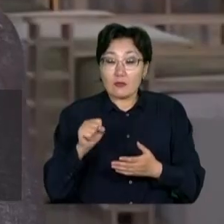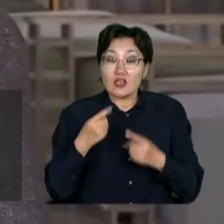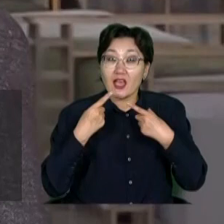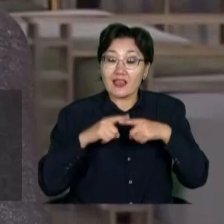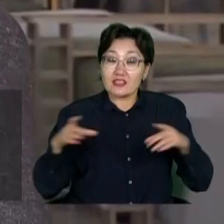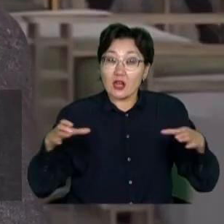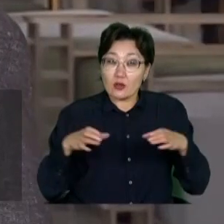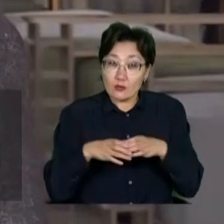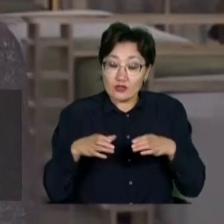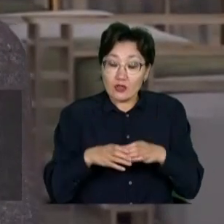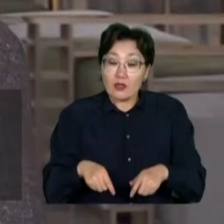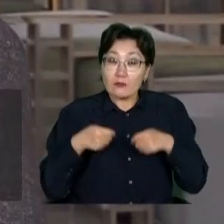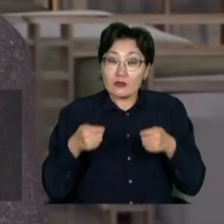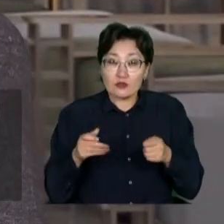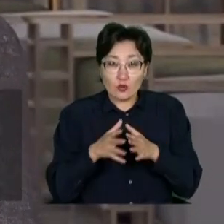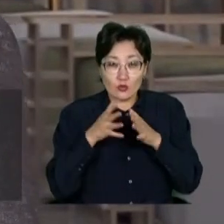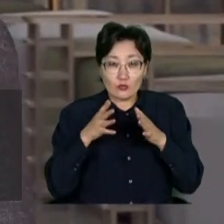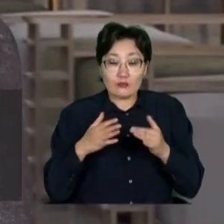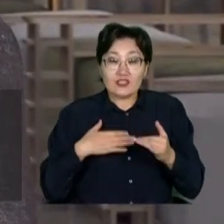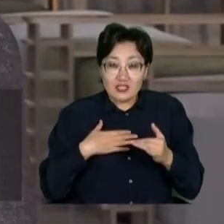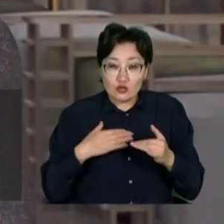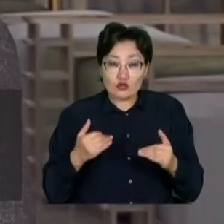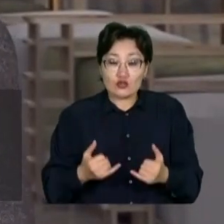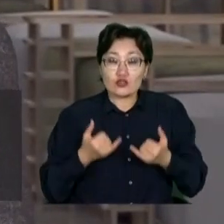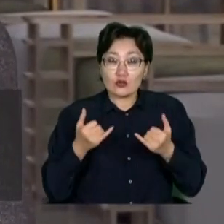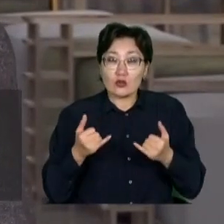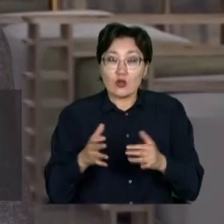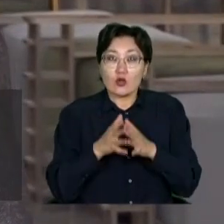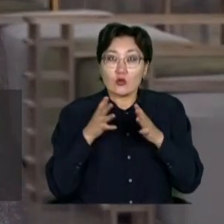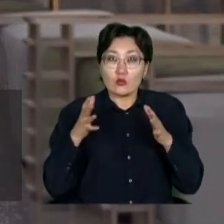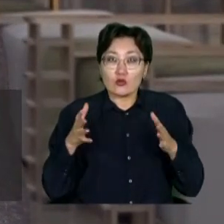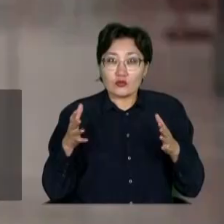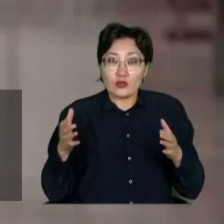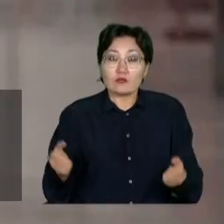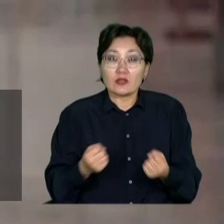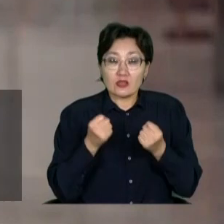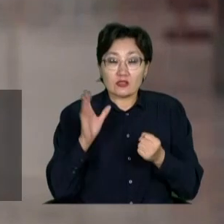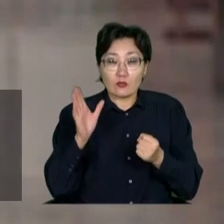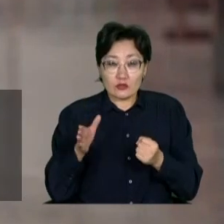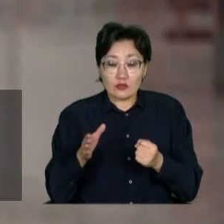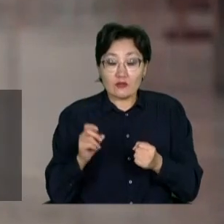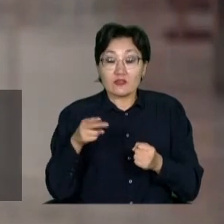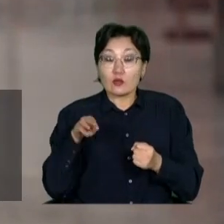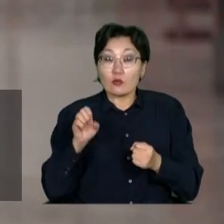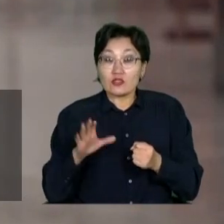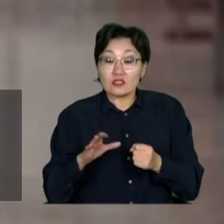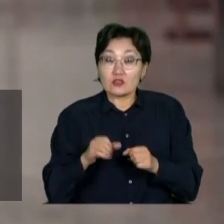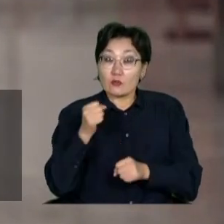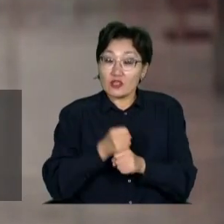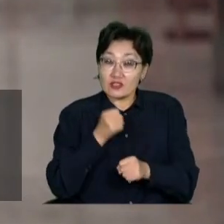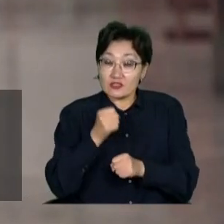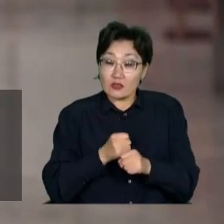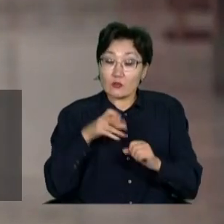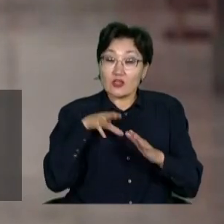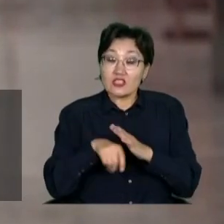берілуі IT қауымдастық үшін үлкен серпін берер бір жақсы бір бастамаларын бір деп есептейміз. Қасым Жомарт Тоқаев өңдеу секторына